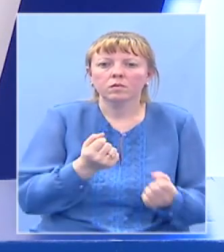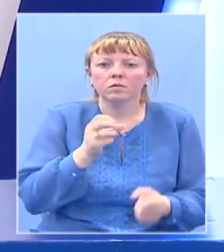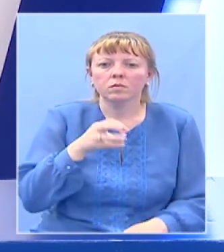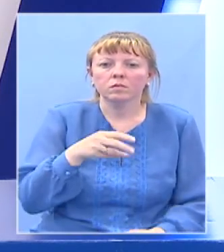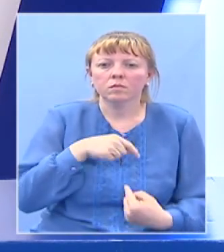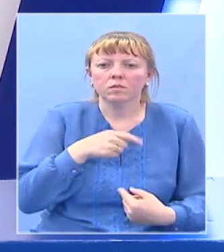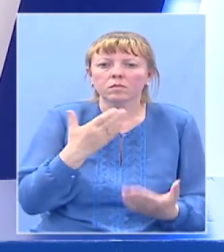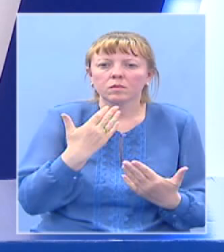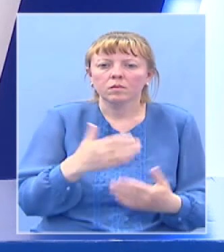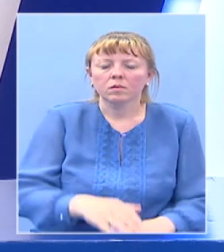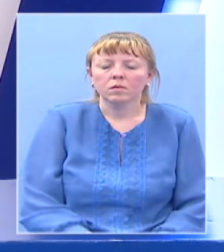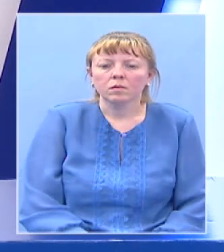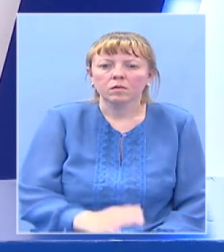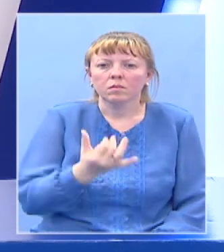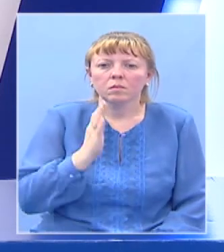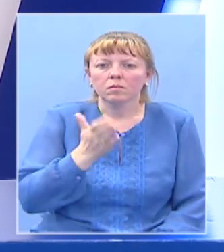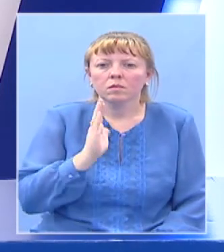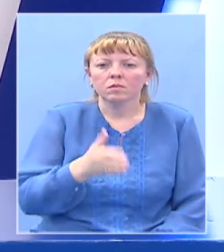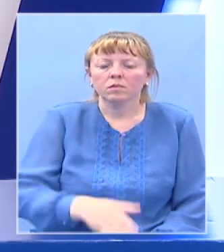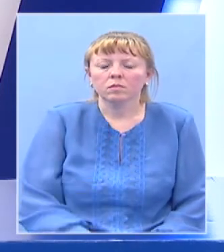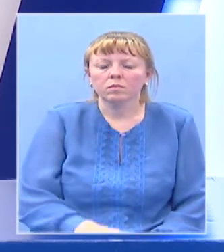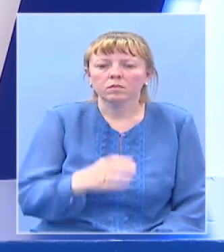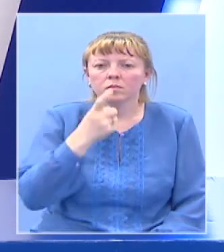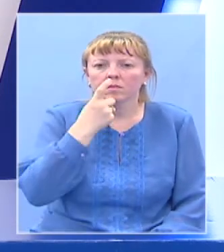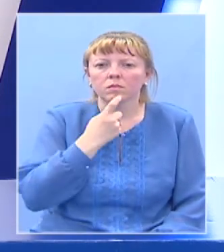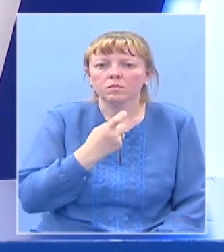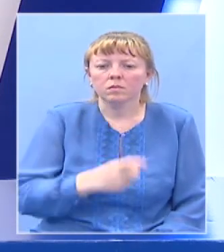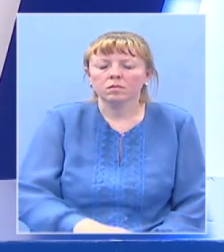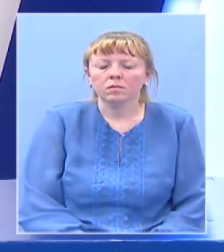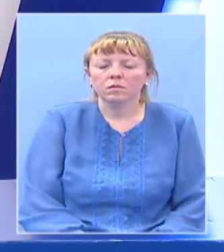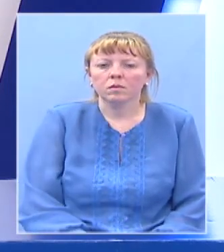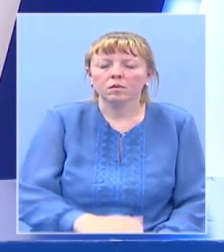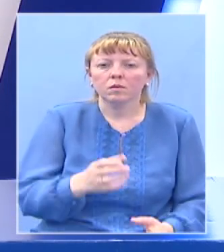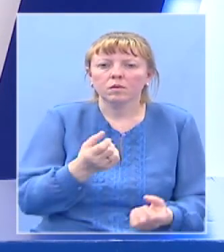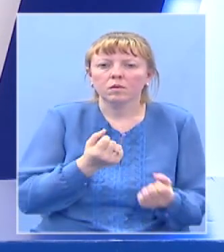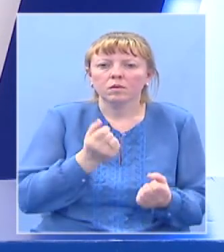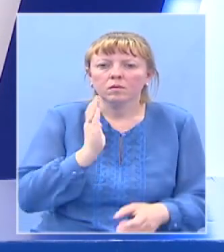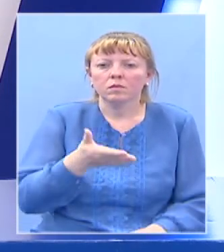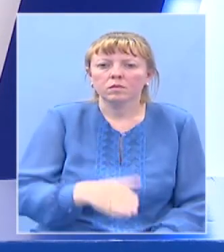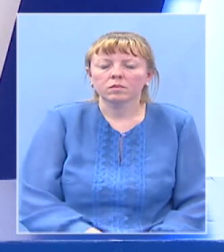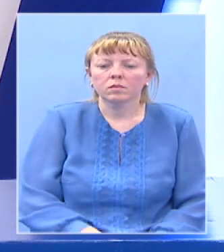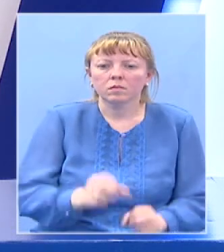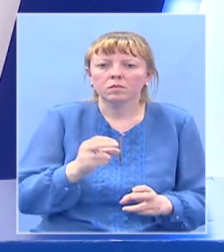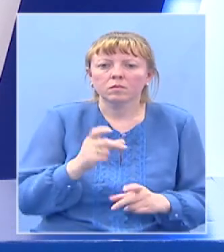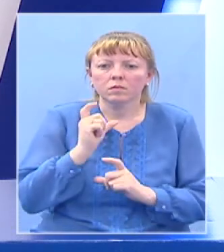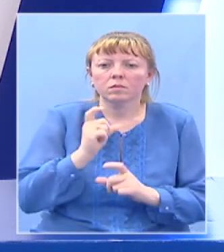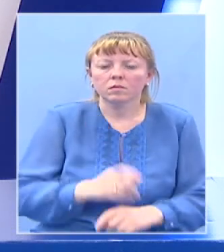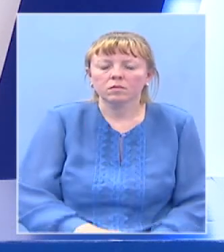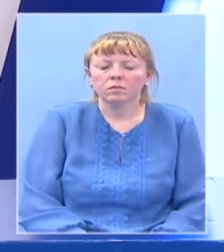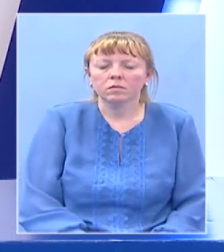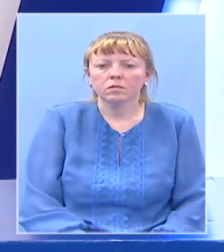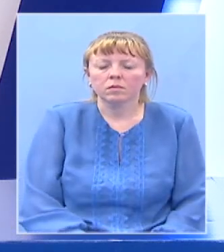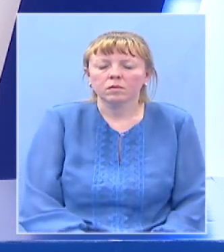труда и отдыха при осуществлении перевозок международном сообщении пассажирских перевозок и также опасных грузов основные